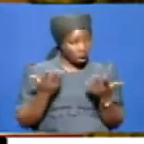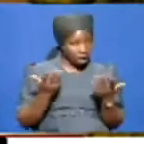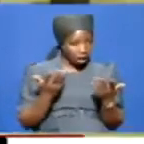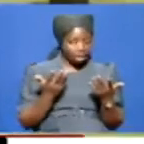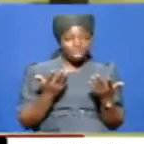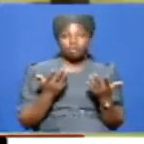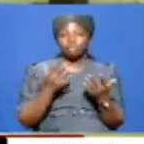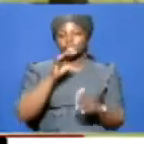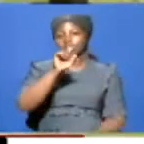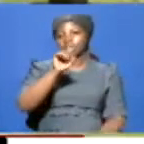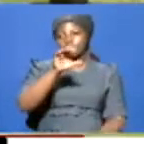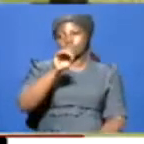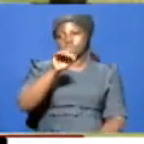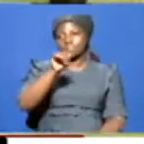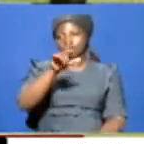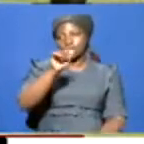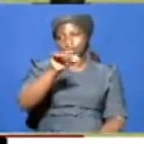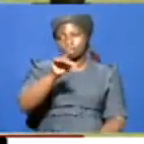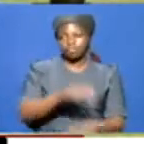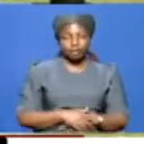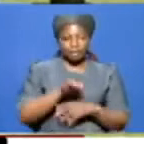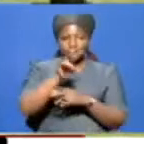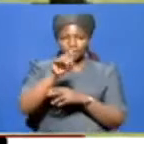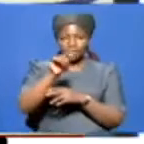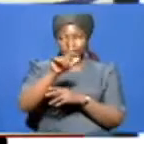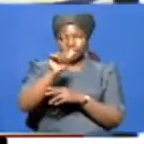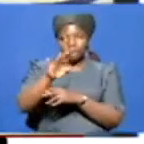in Scotland. Kilabu cha Vetlop kitaandaa raundi ya kwanza tarehe